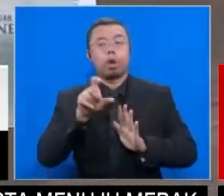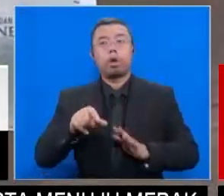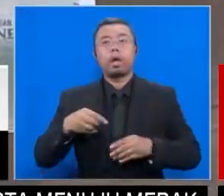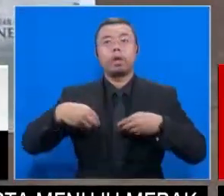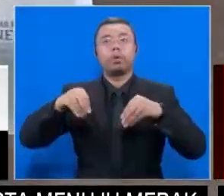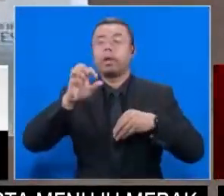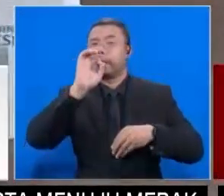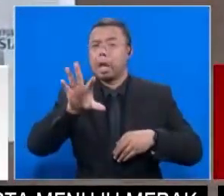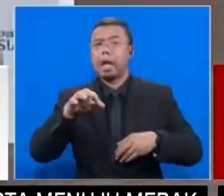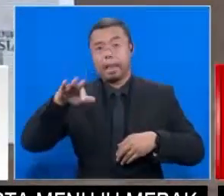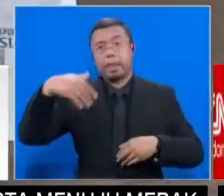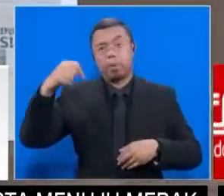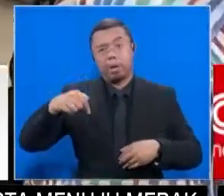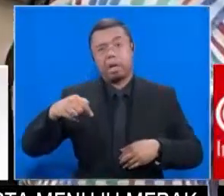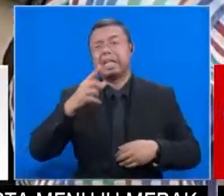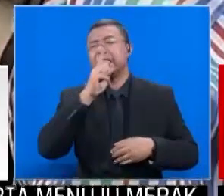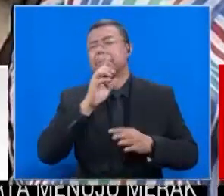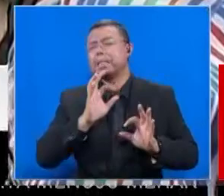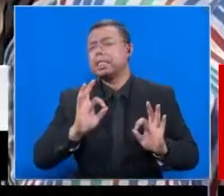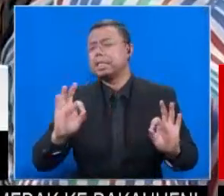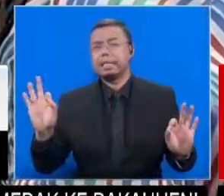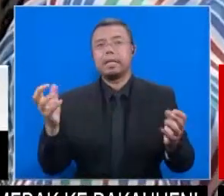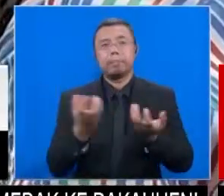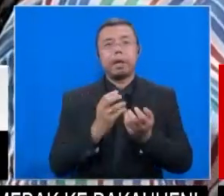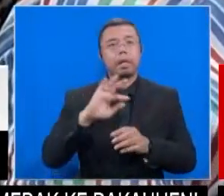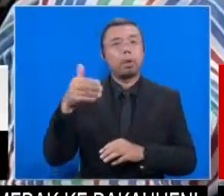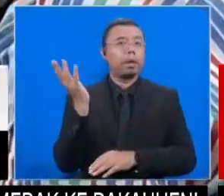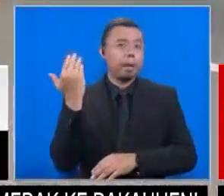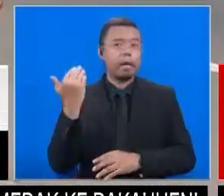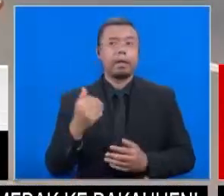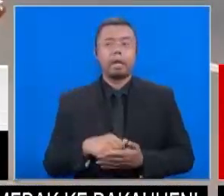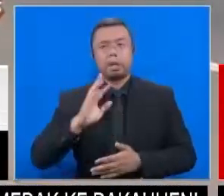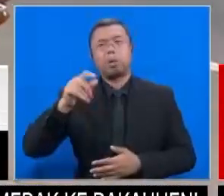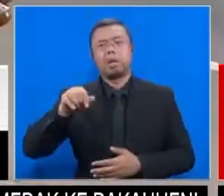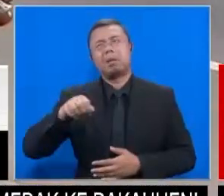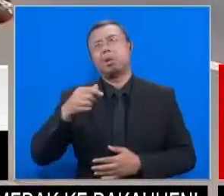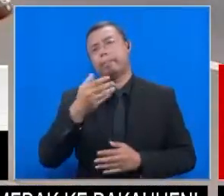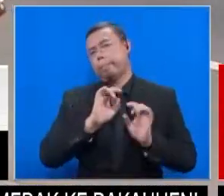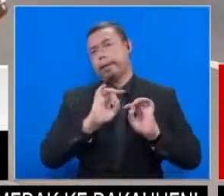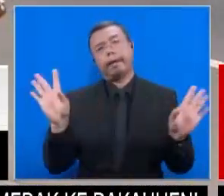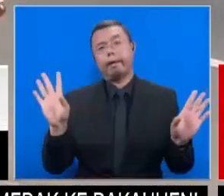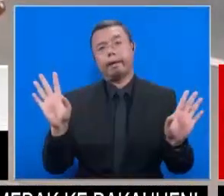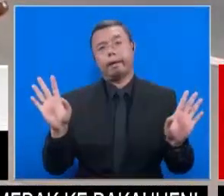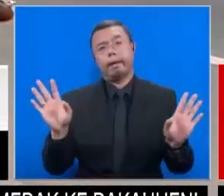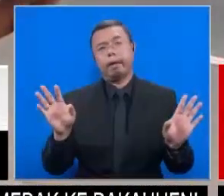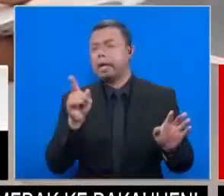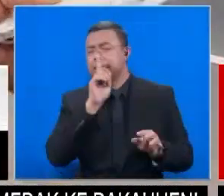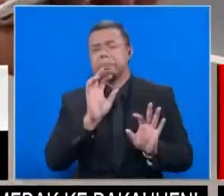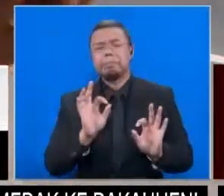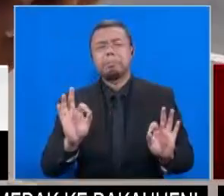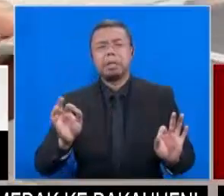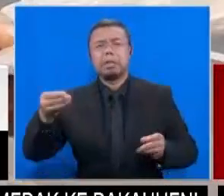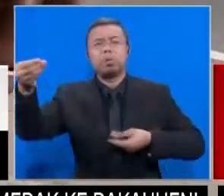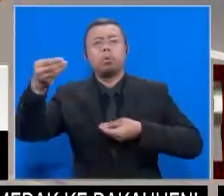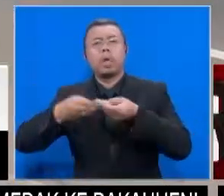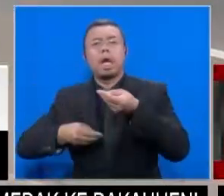musiman mengaku, tahun ini jauh lebih sepi dibandingkan tahun kemarin. Tahun ini memang jauh ya, sepi. Nah, untuk arah